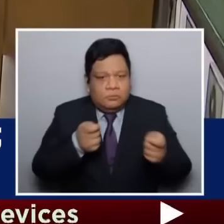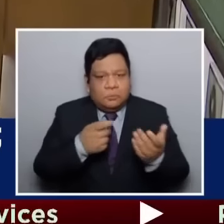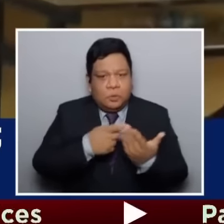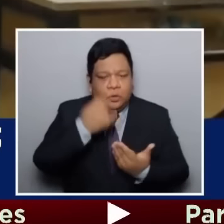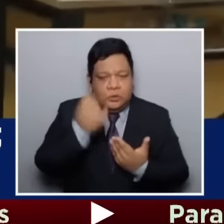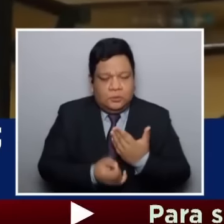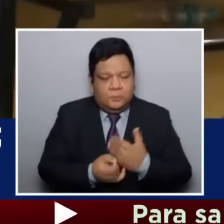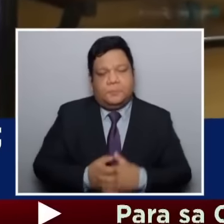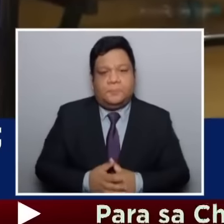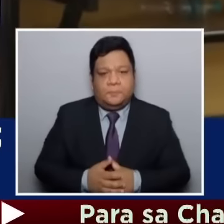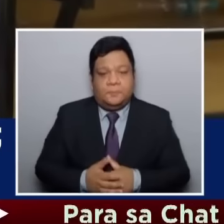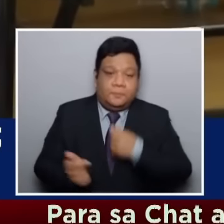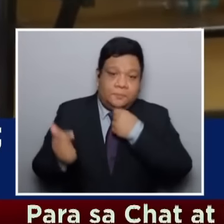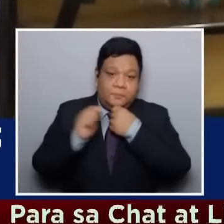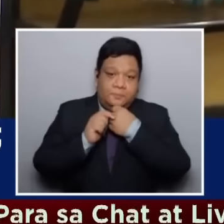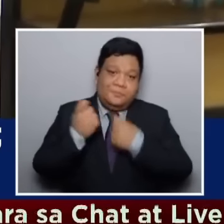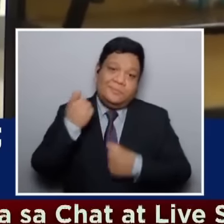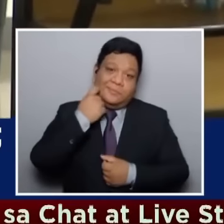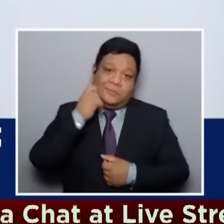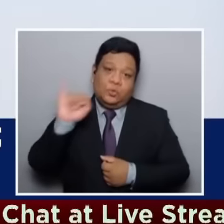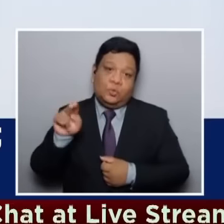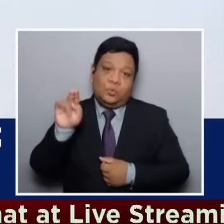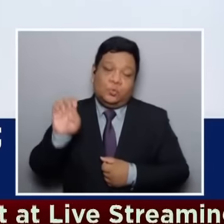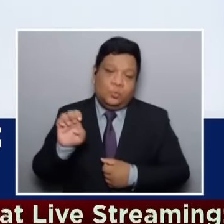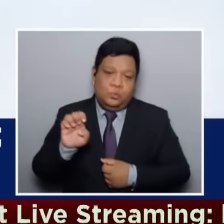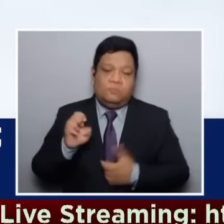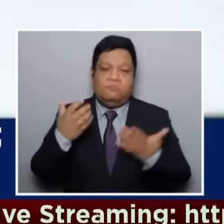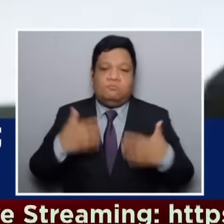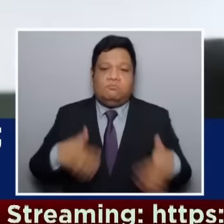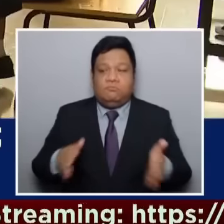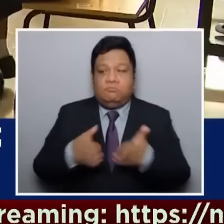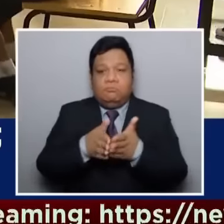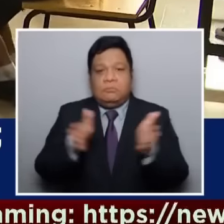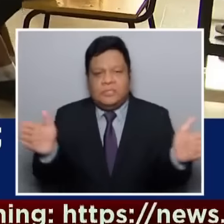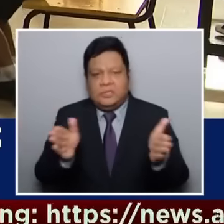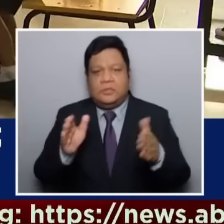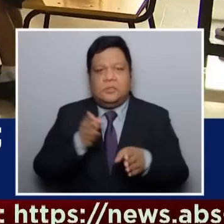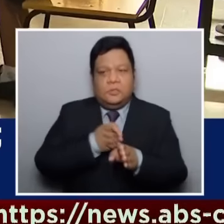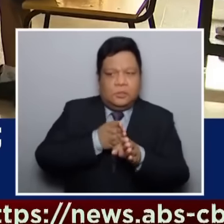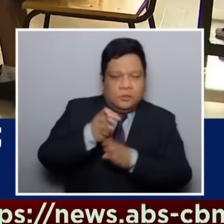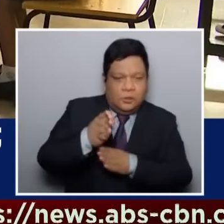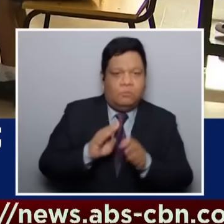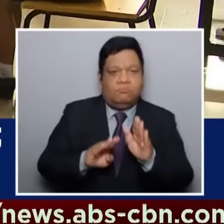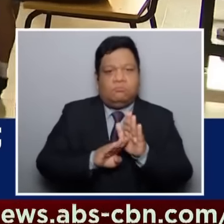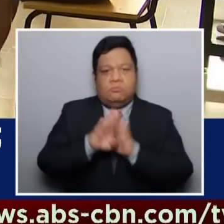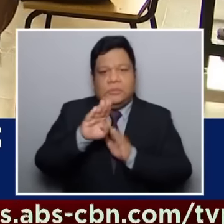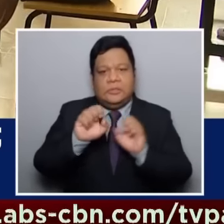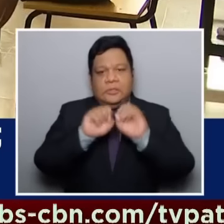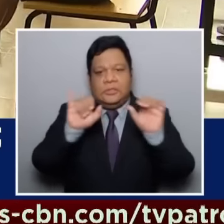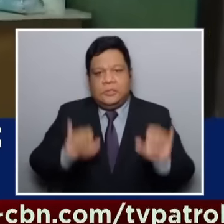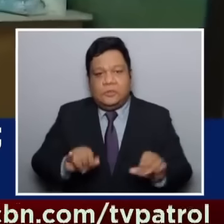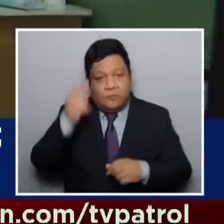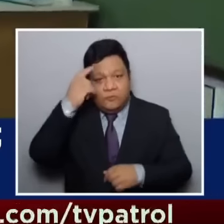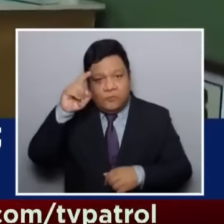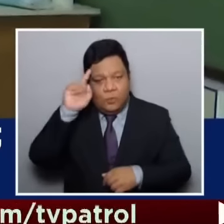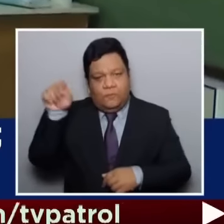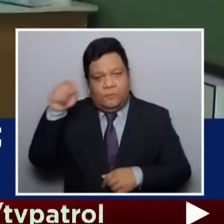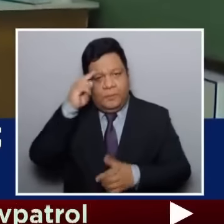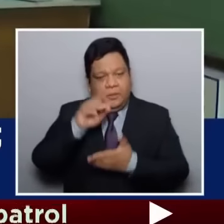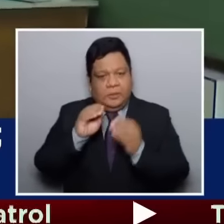Hunyo, inaprobahan na rin ang expanded career progression system for public school teachers, kung saan nagkaroon ng